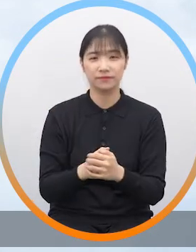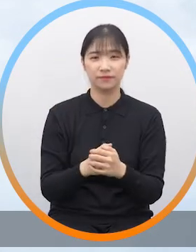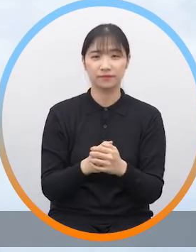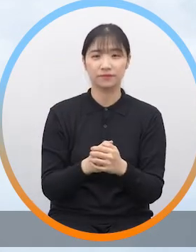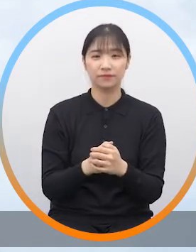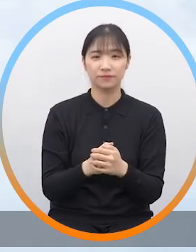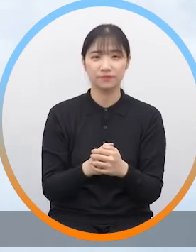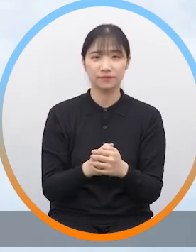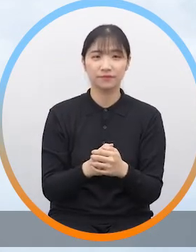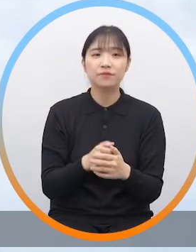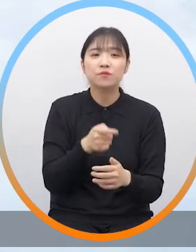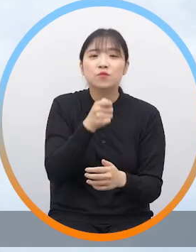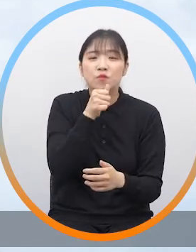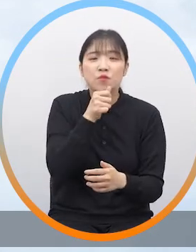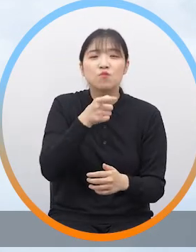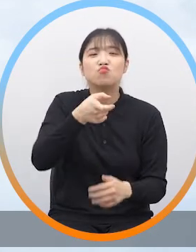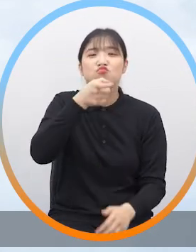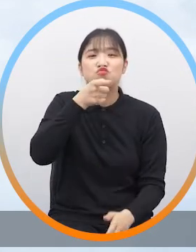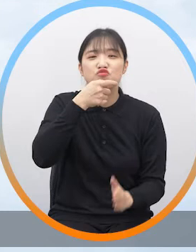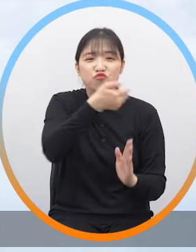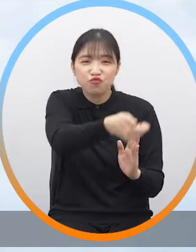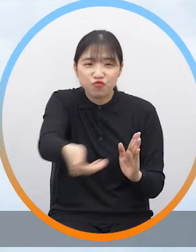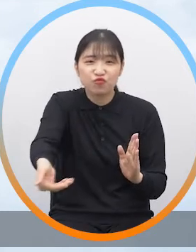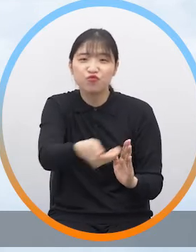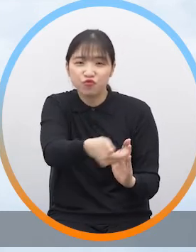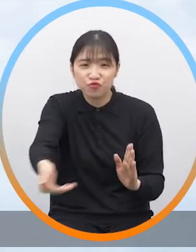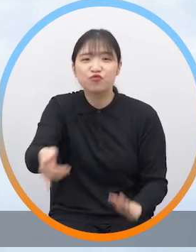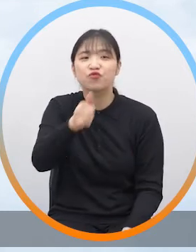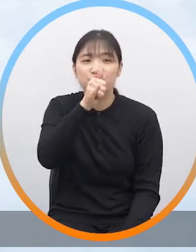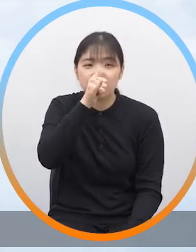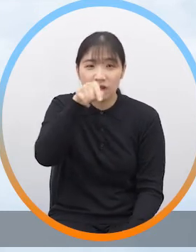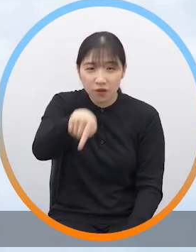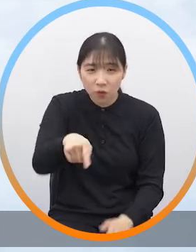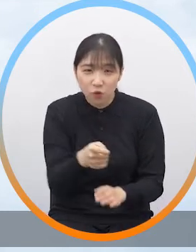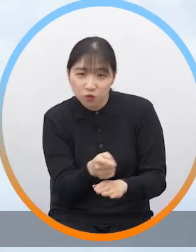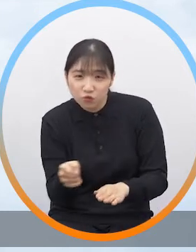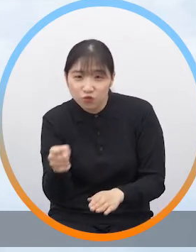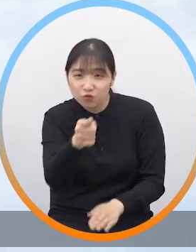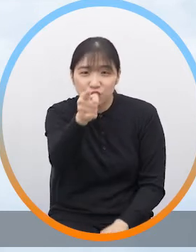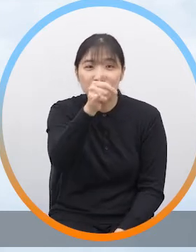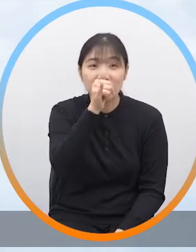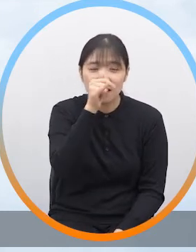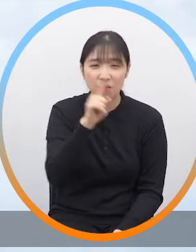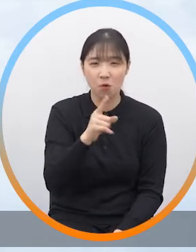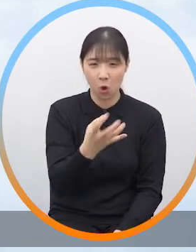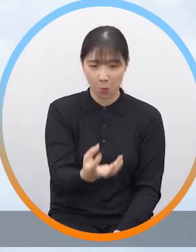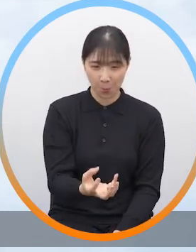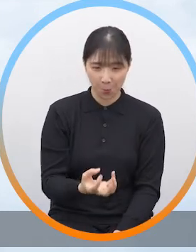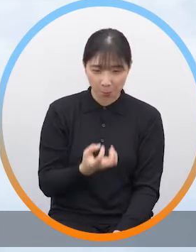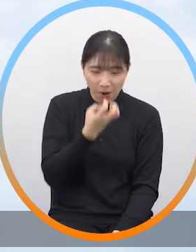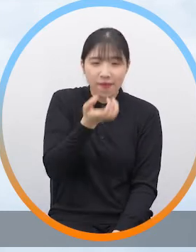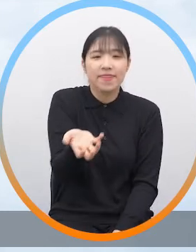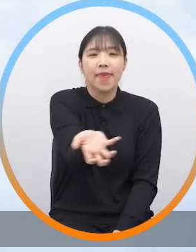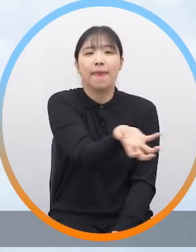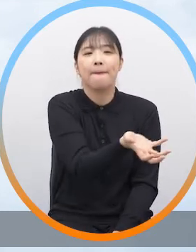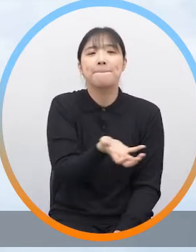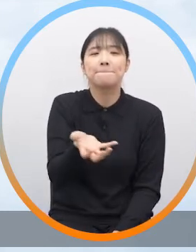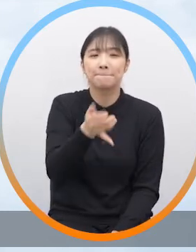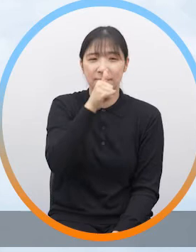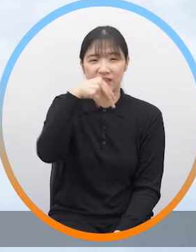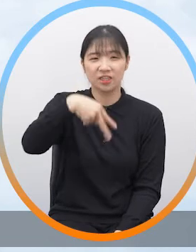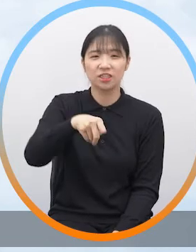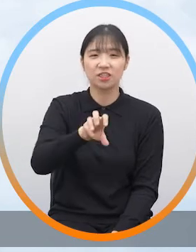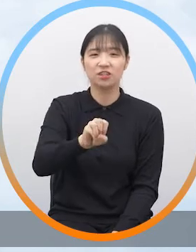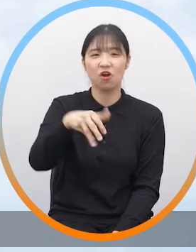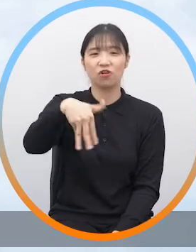조그마한 물이 흐르는 냇가가 있습니다. 여기서 쭉 올라가 보면은 성스러운 샘, 성천이 있어요.